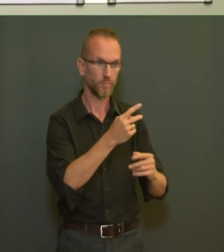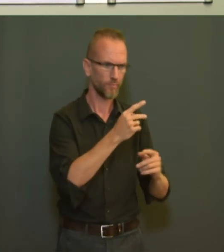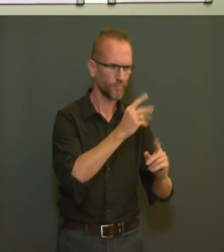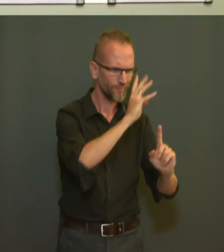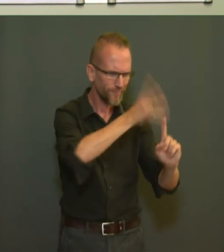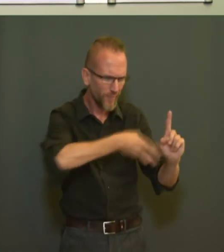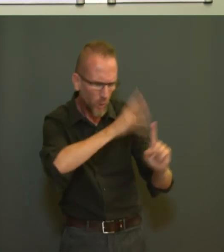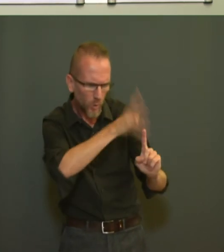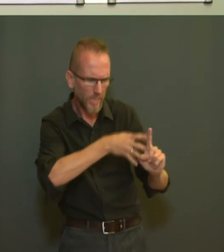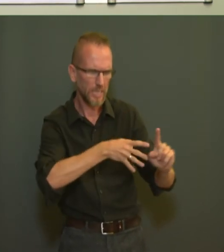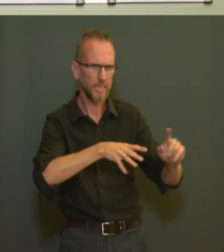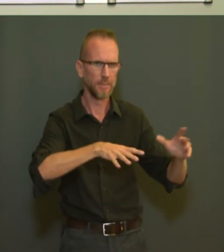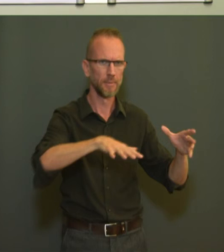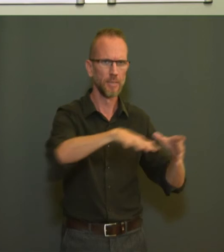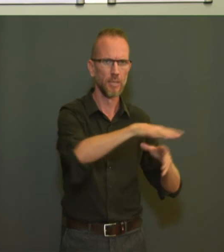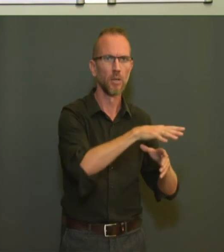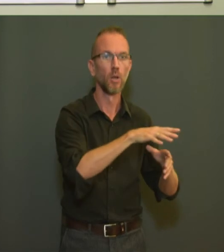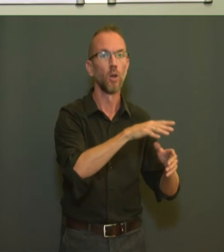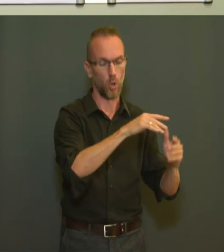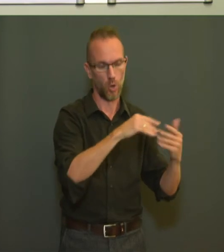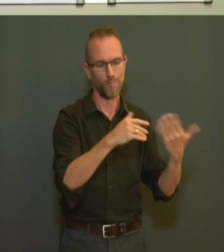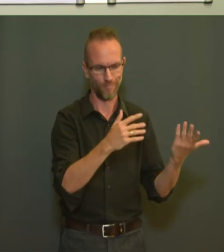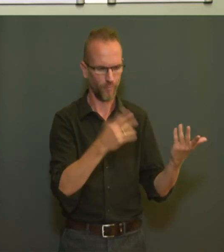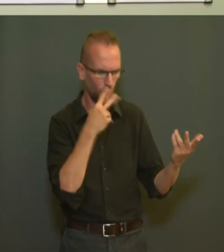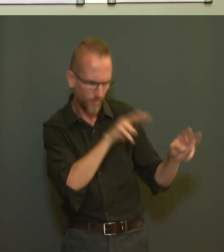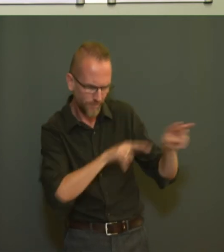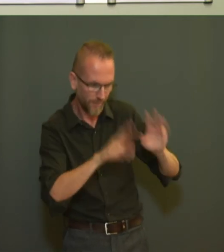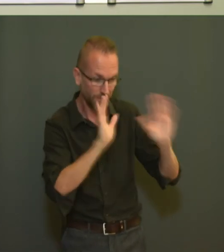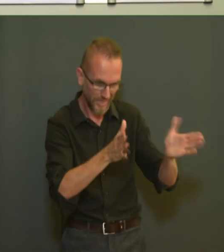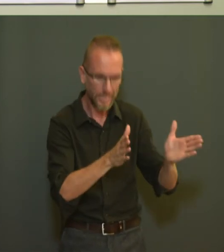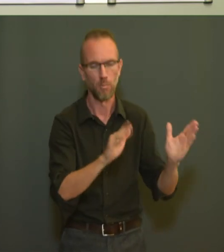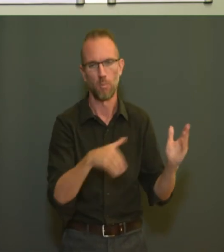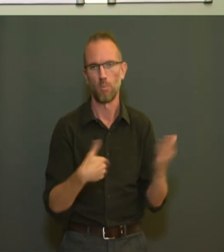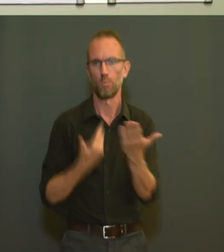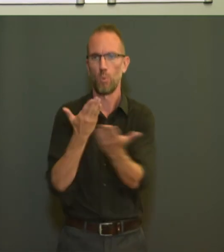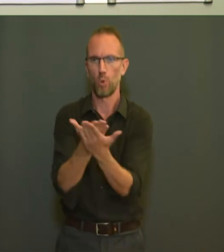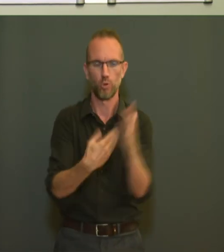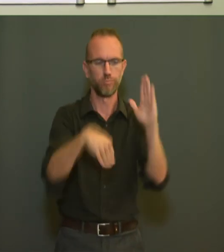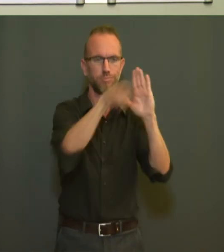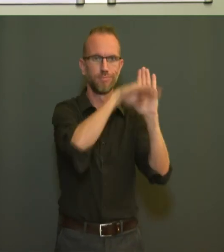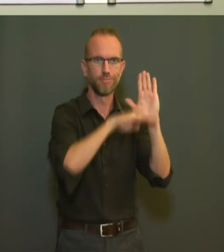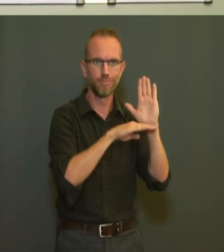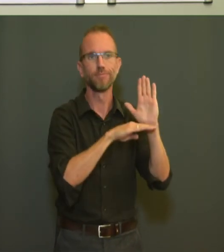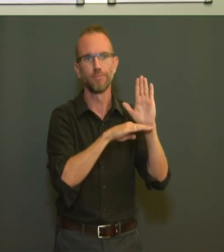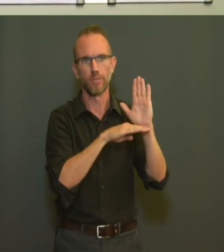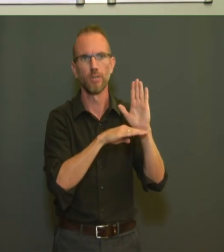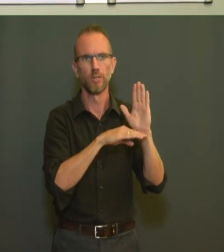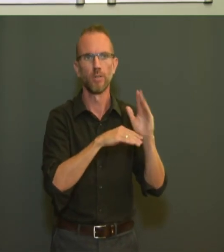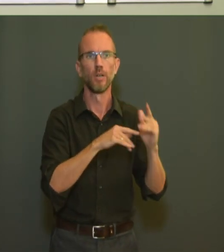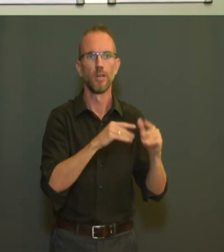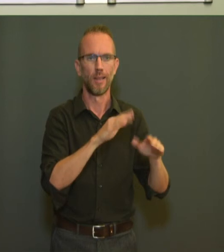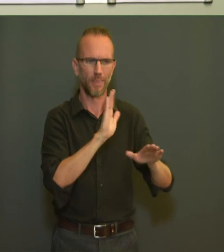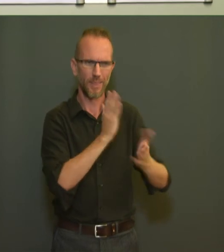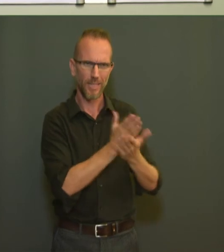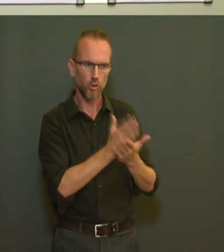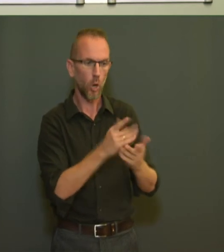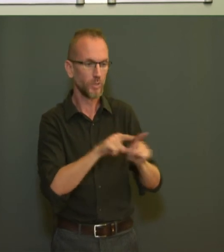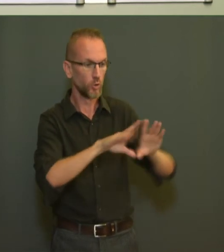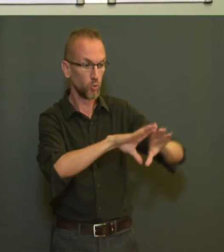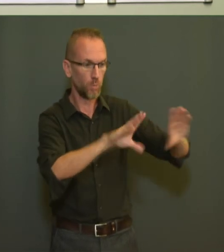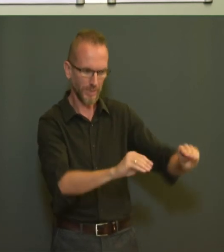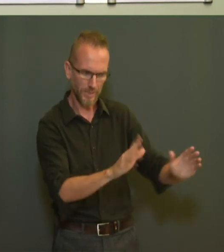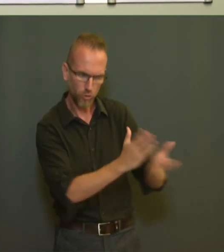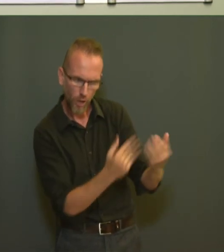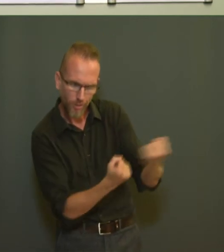études, des mesures locales. Et elles seront donc là en appui des structures locales permanentes. Qu'est-ce qu'on